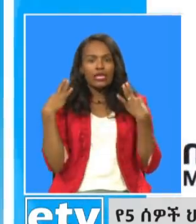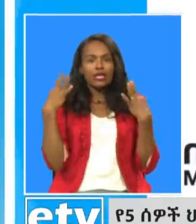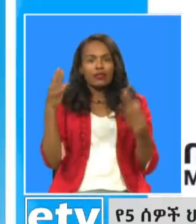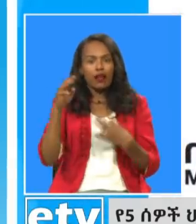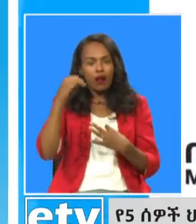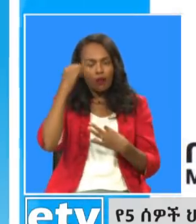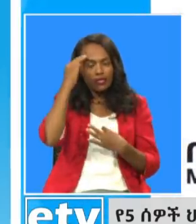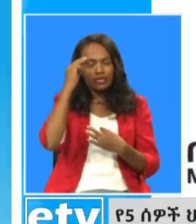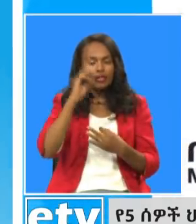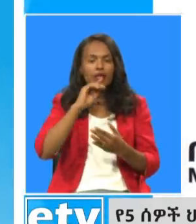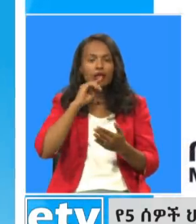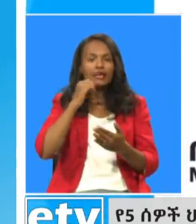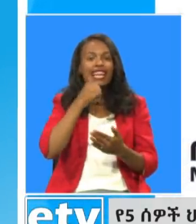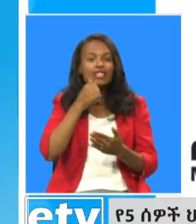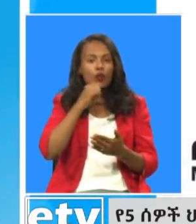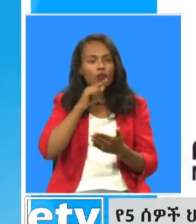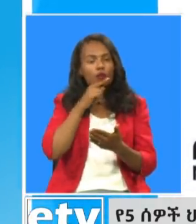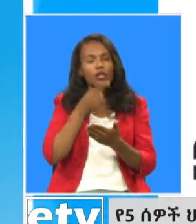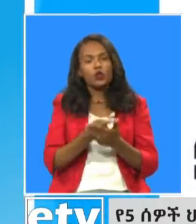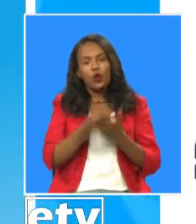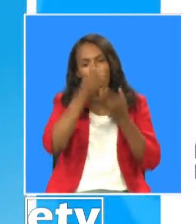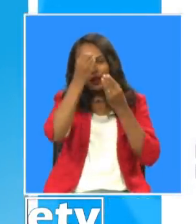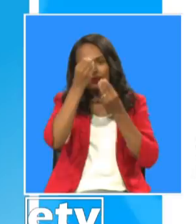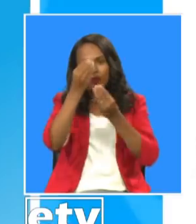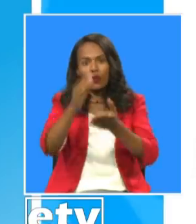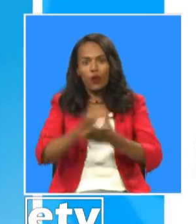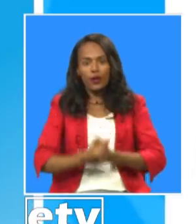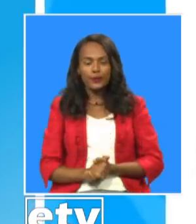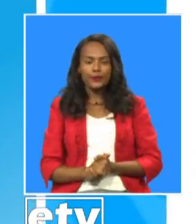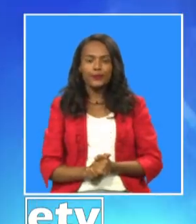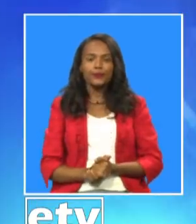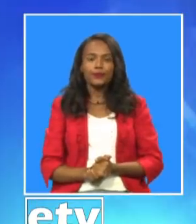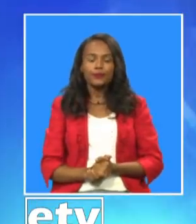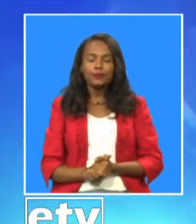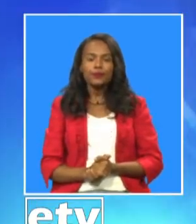በዕለታዊ መረጃው ላይ ያስታወቀው።